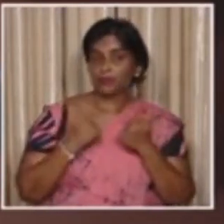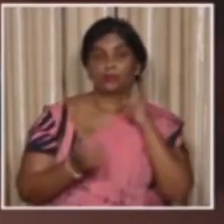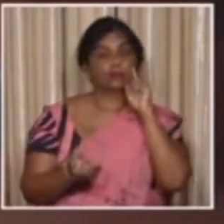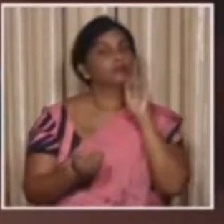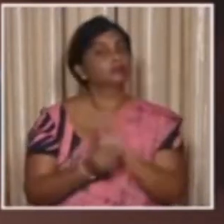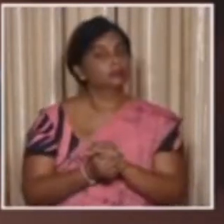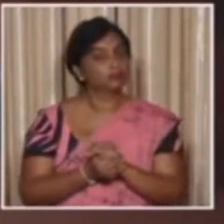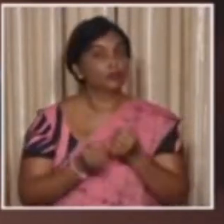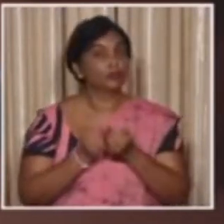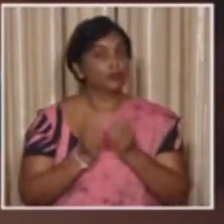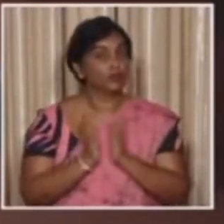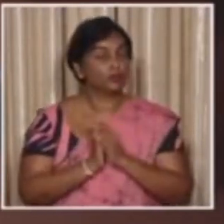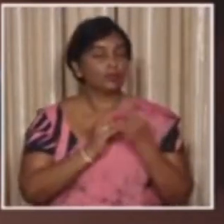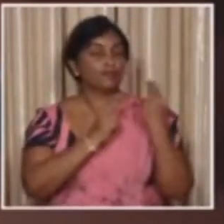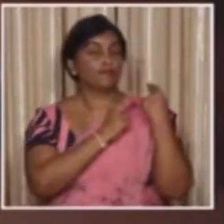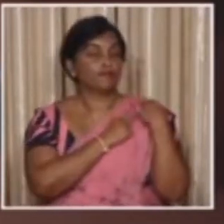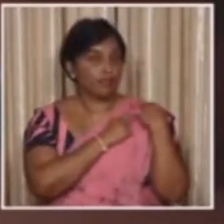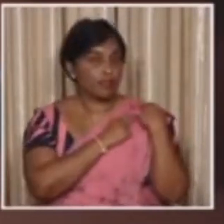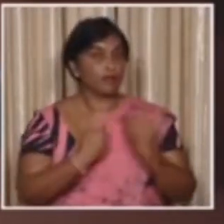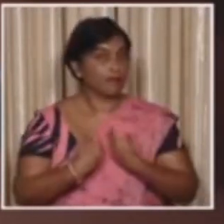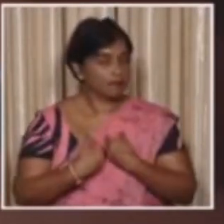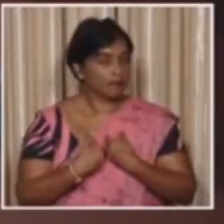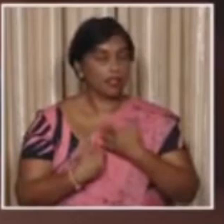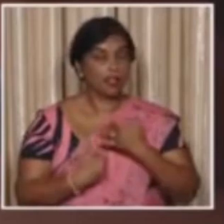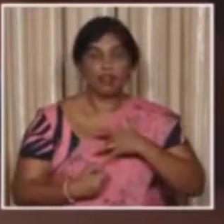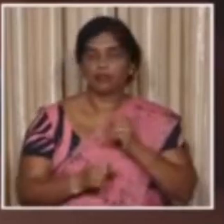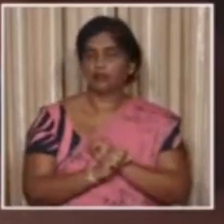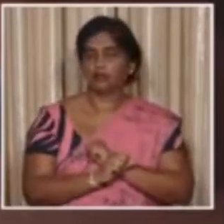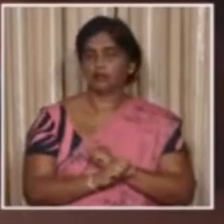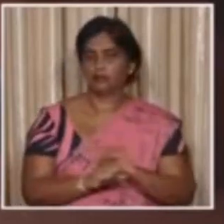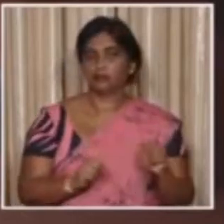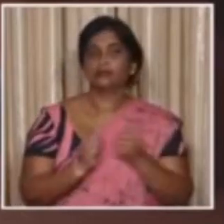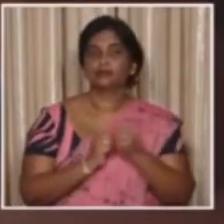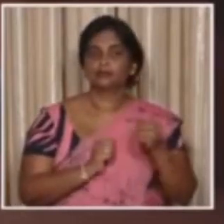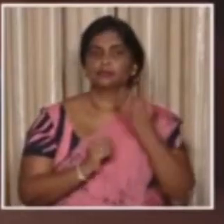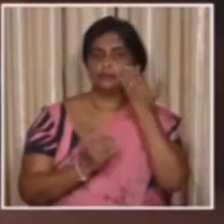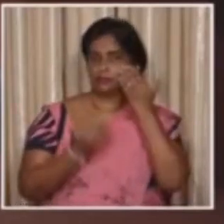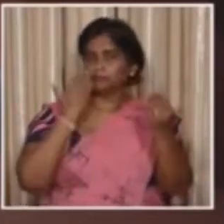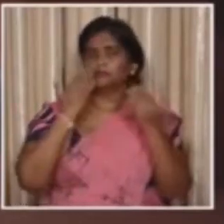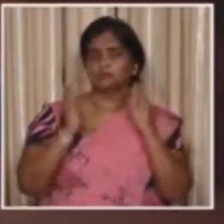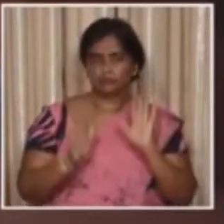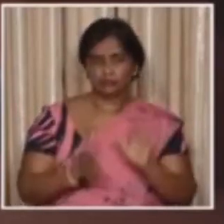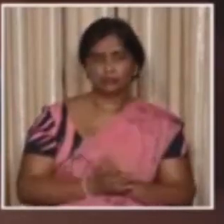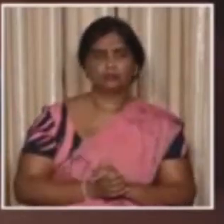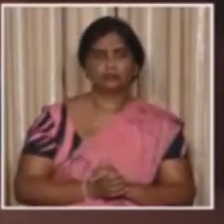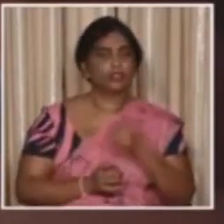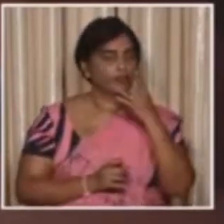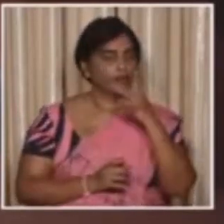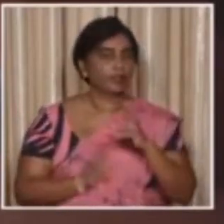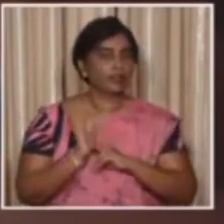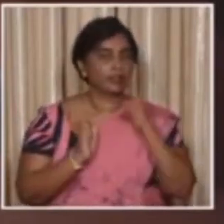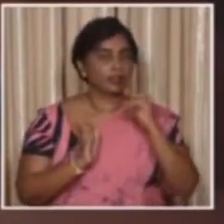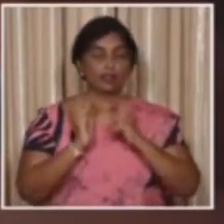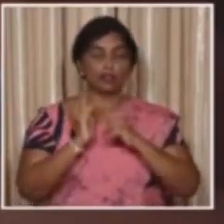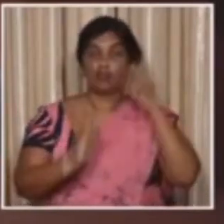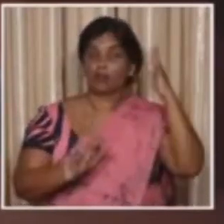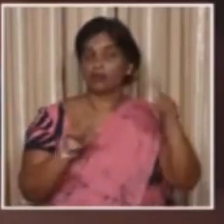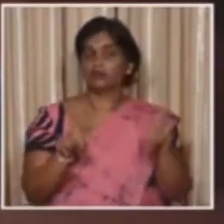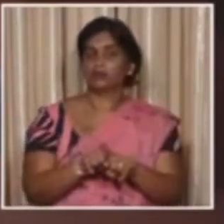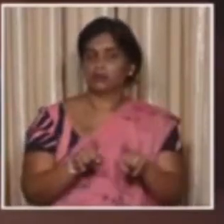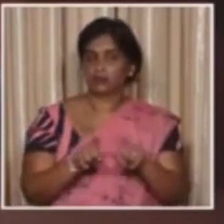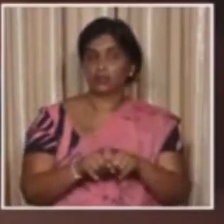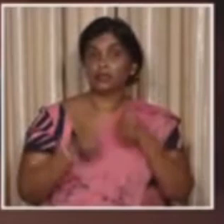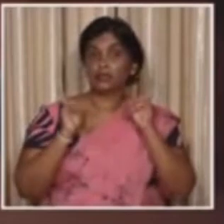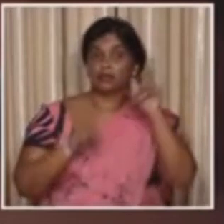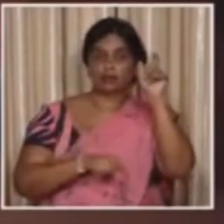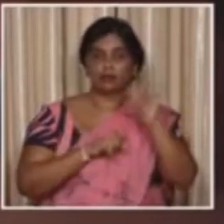araksa kirma tamangge dewura mata favori itu benua ini ken hengi men ken netu, kati itu kerupu wasta api dekka, ini sa jati ke sa jati antara wasi,